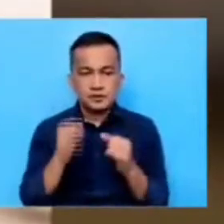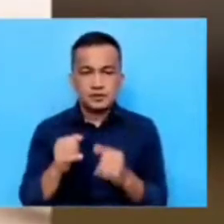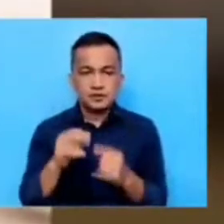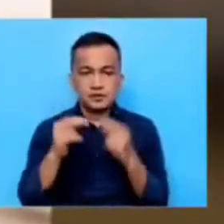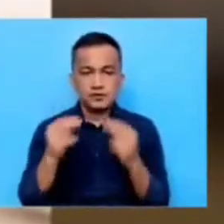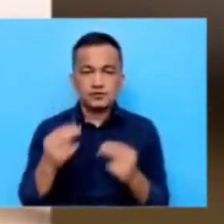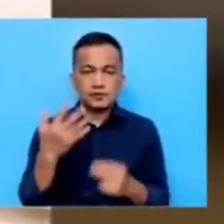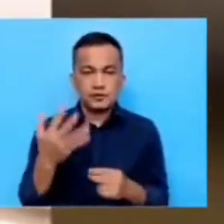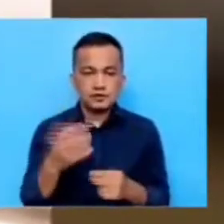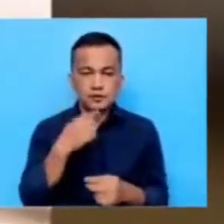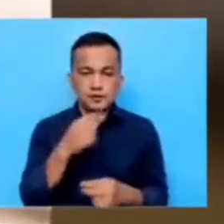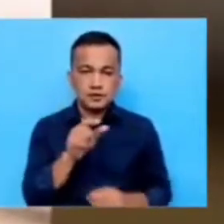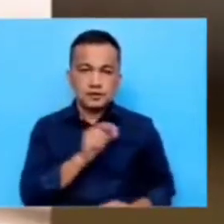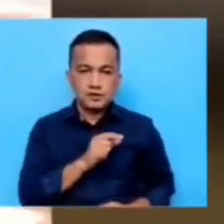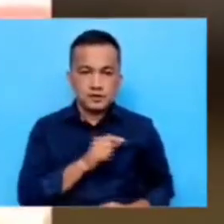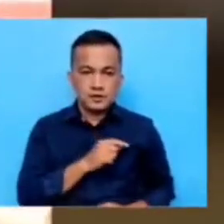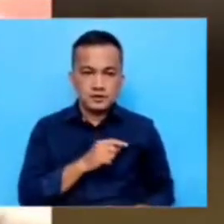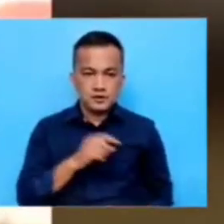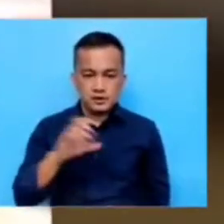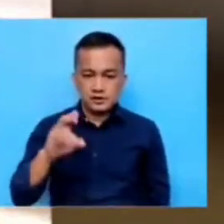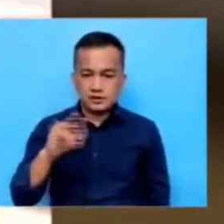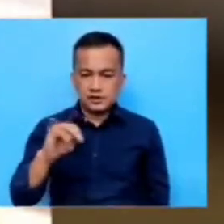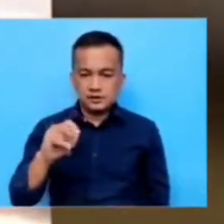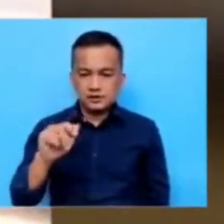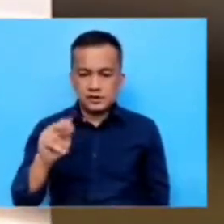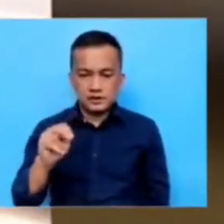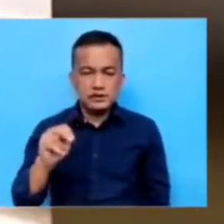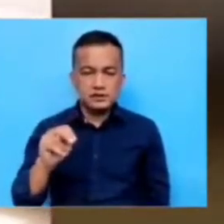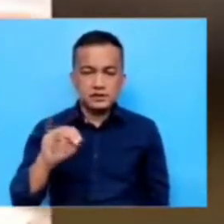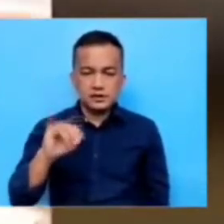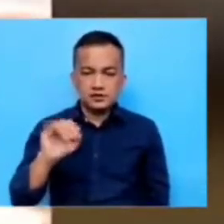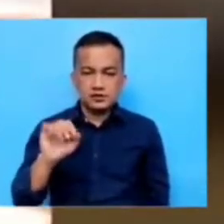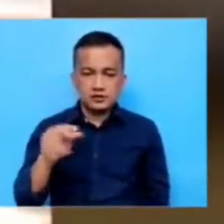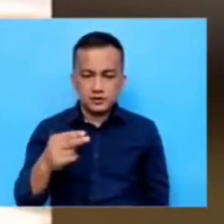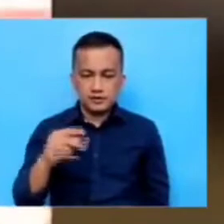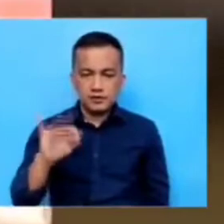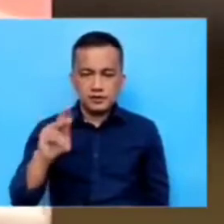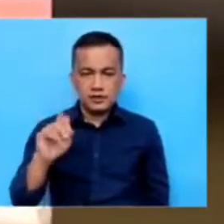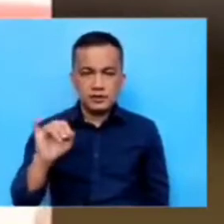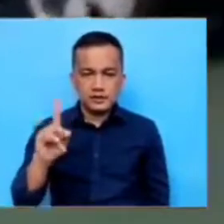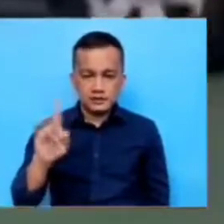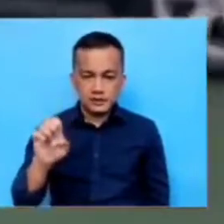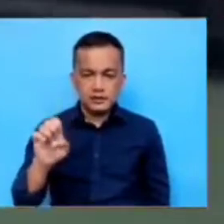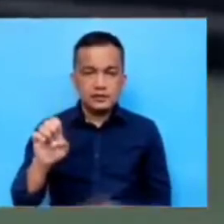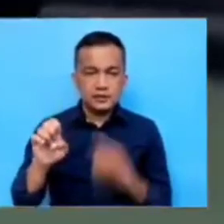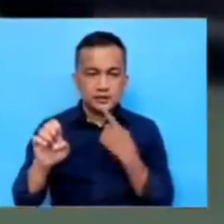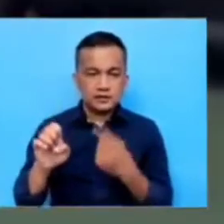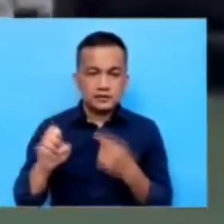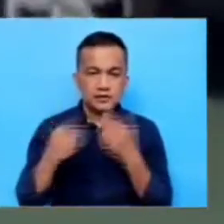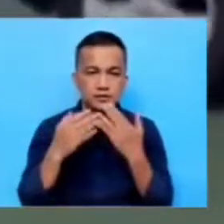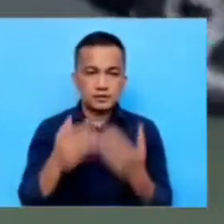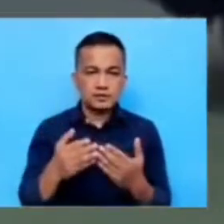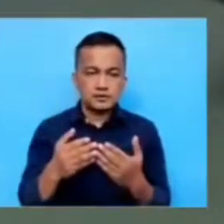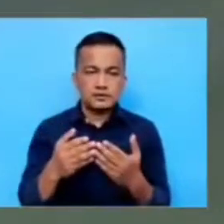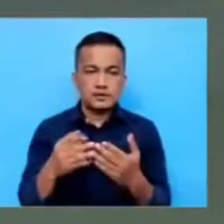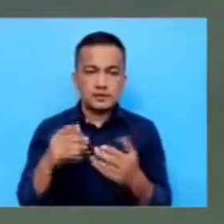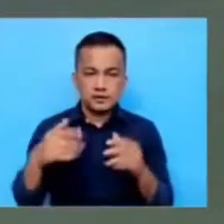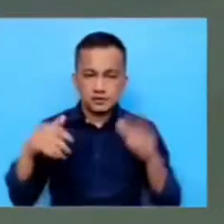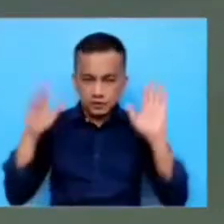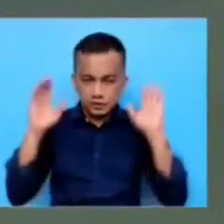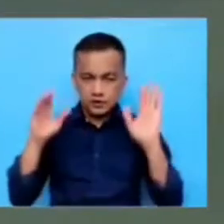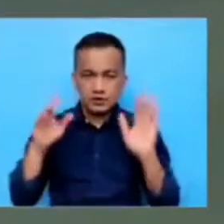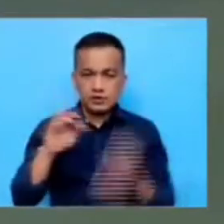ng gwardyang si Christian Joseph Loralde na nagpapasalamat siya sa paglantad ni Jose Antonio San